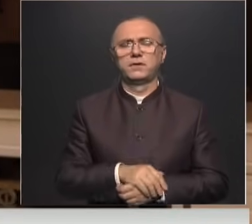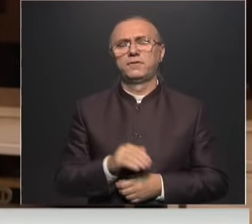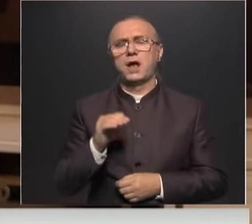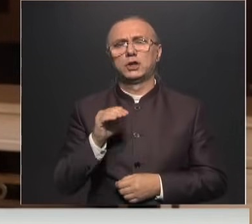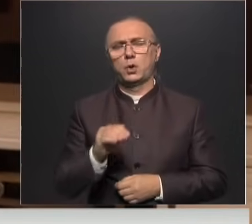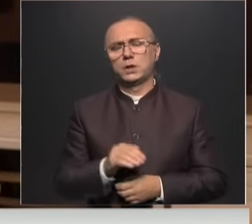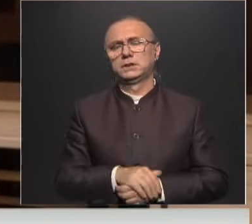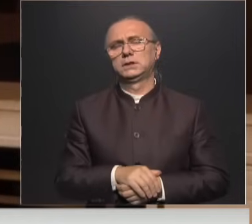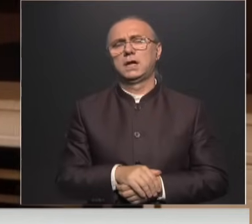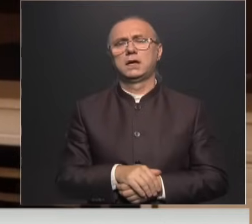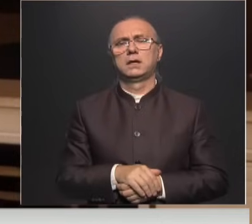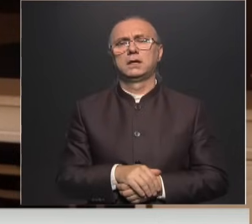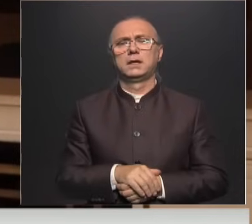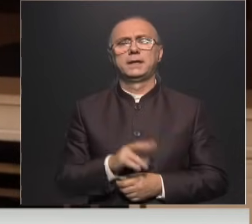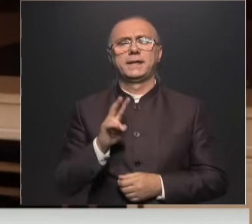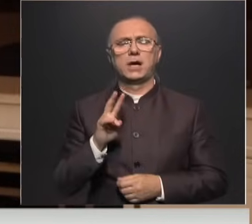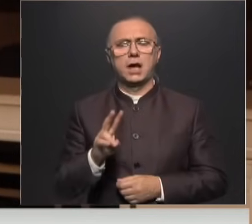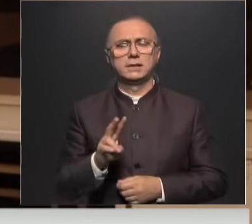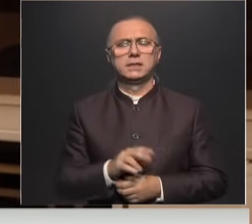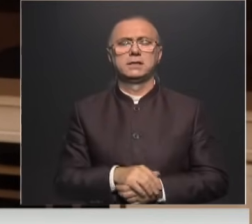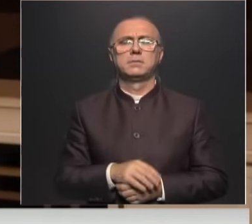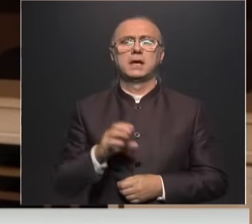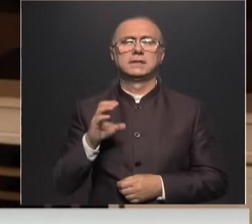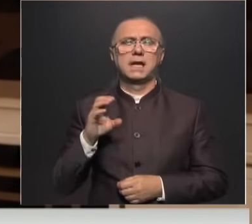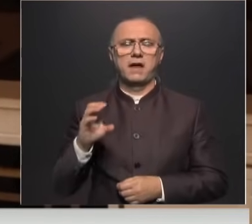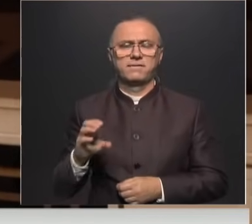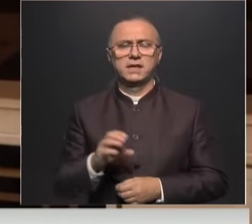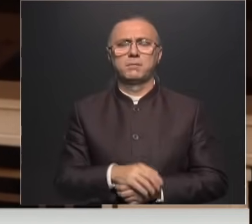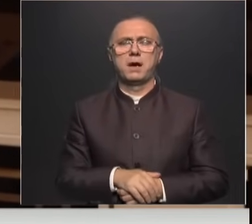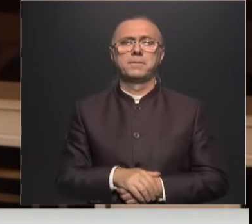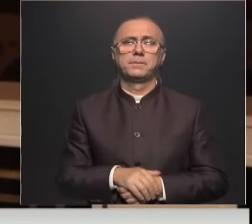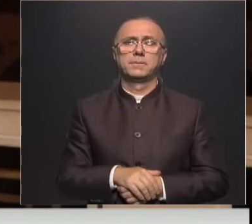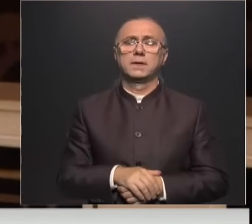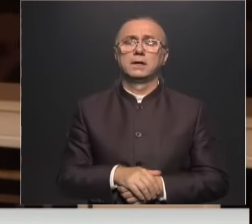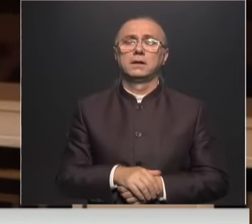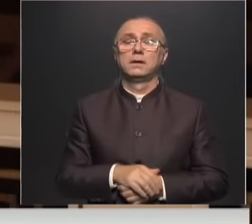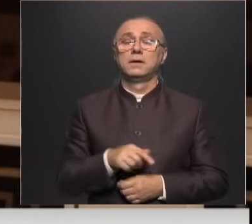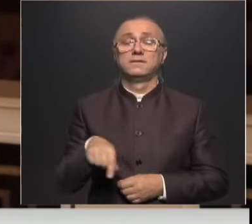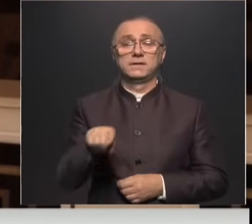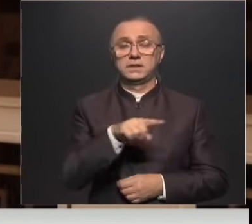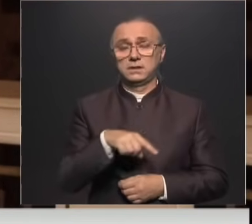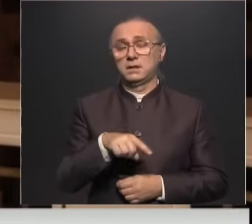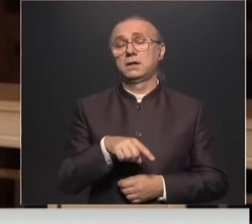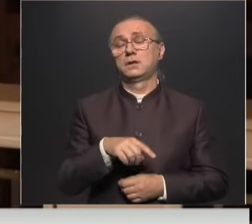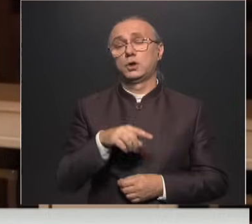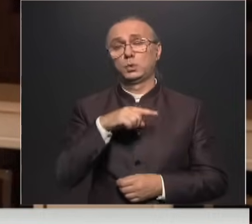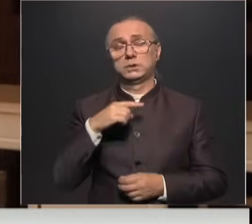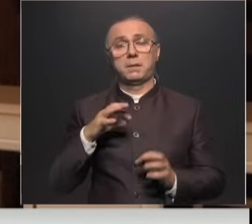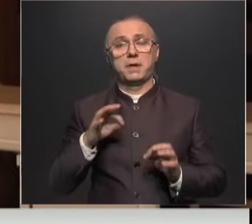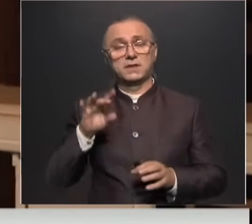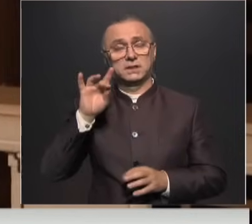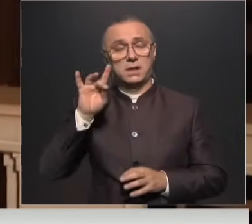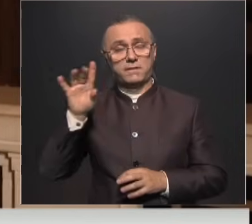и иеромонахов Никодима Щапкова, Серафима Кулакова, архиерейский собор Русской Православной